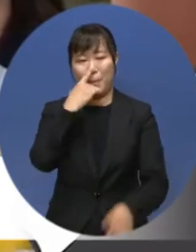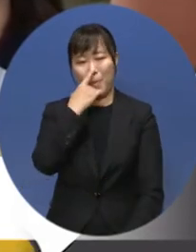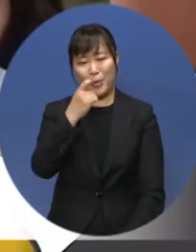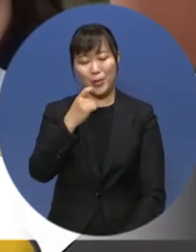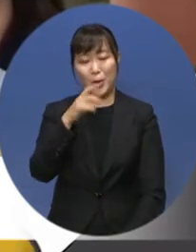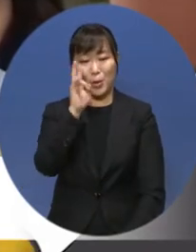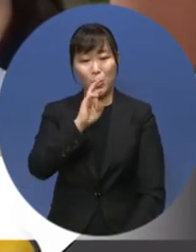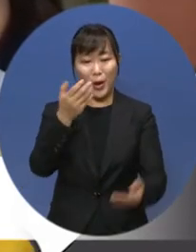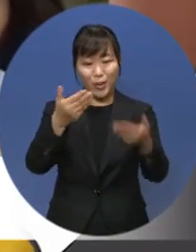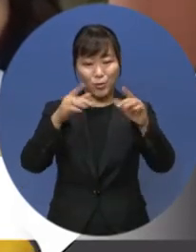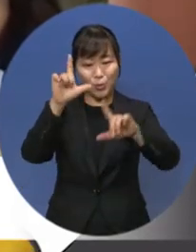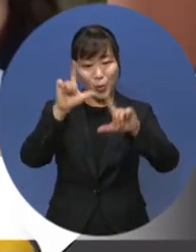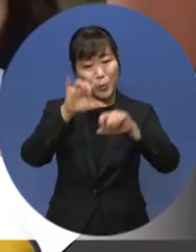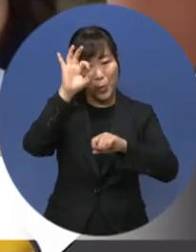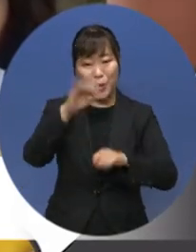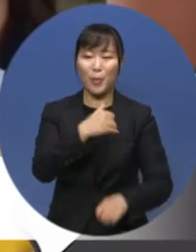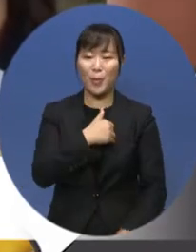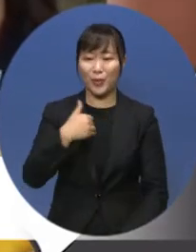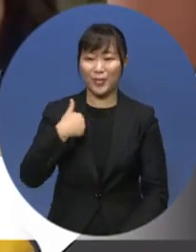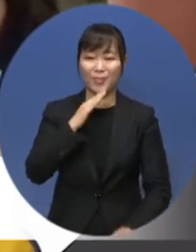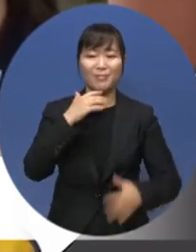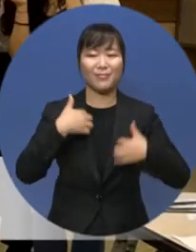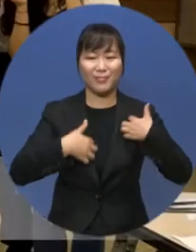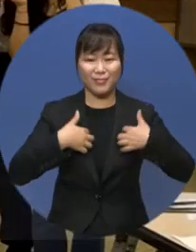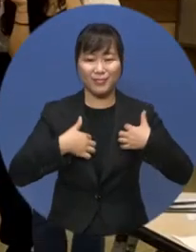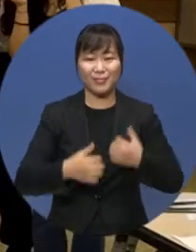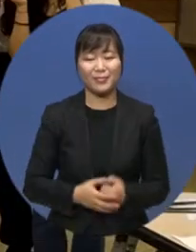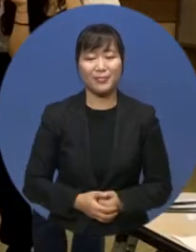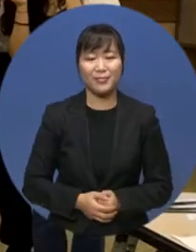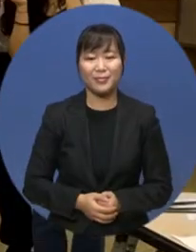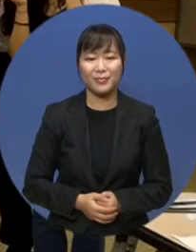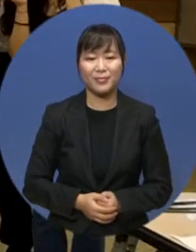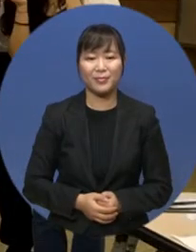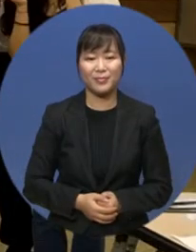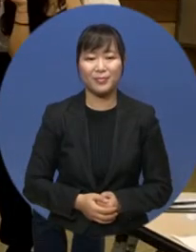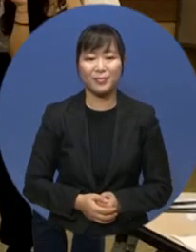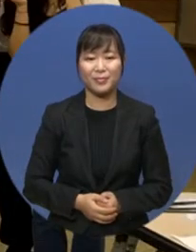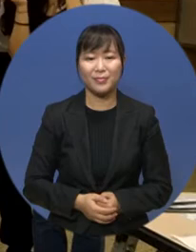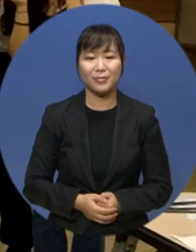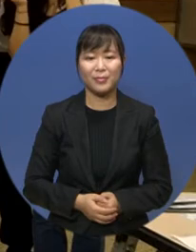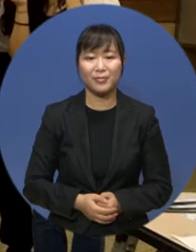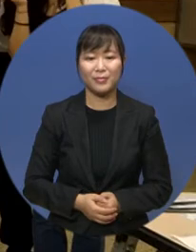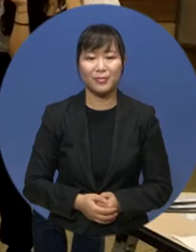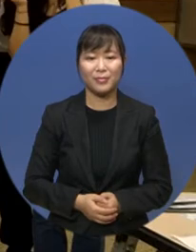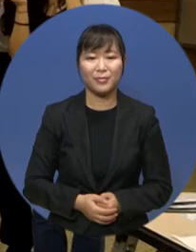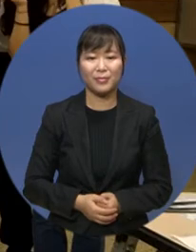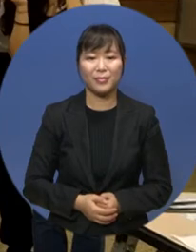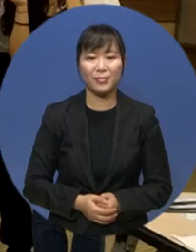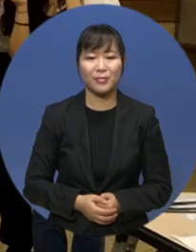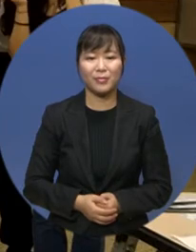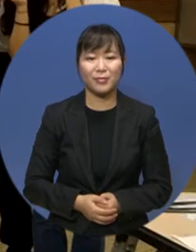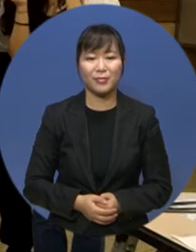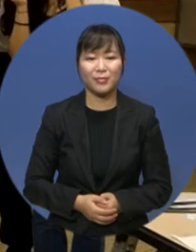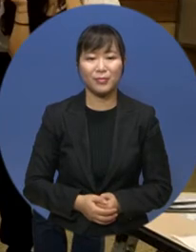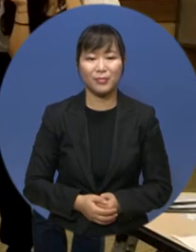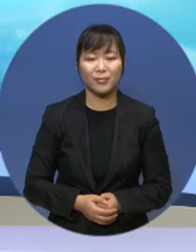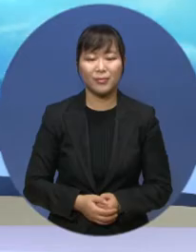공연을 해주시는 모습을 보고 되게 뿌듯했고 기뻤습니다. 복지TV 뉴스 정운선입니다.